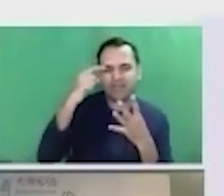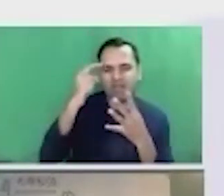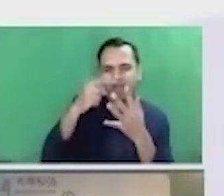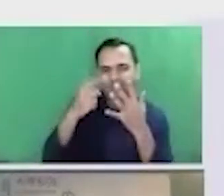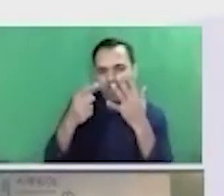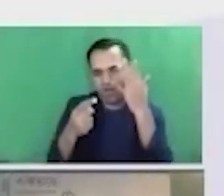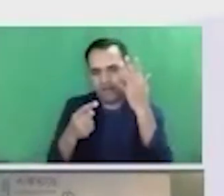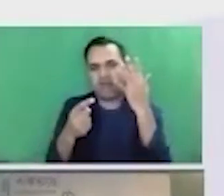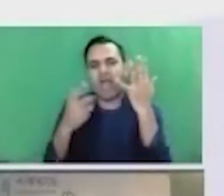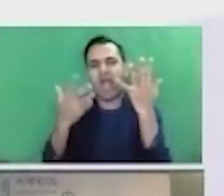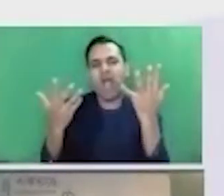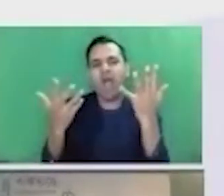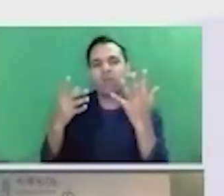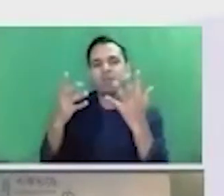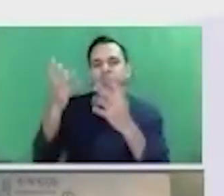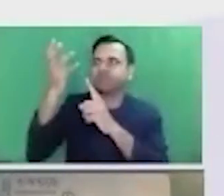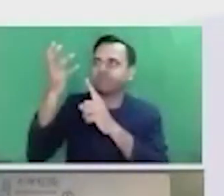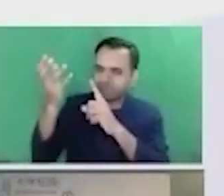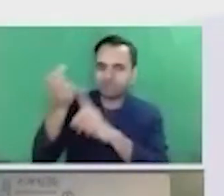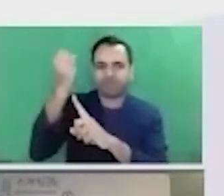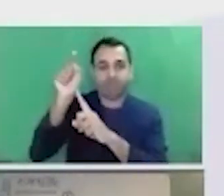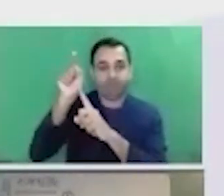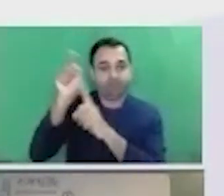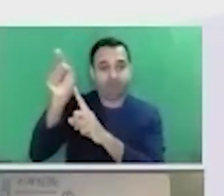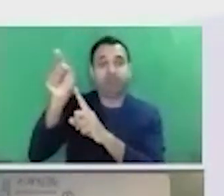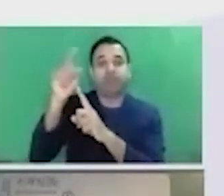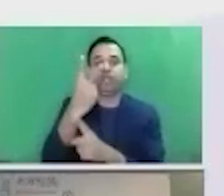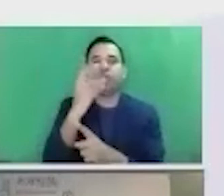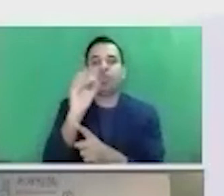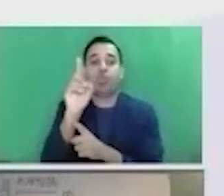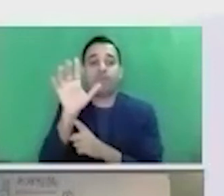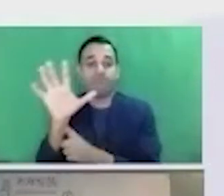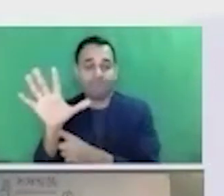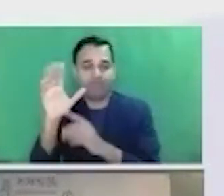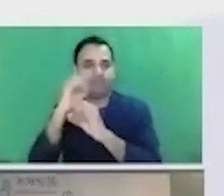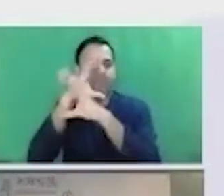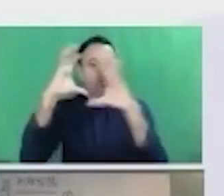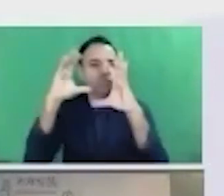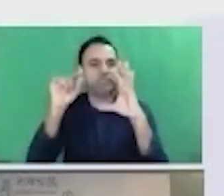كيف نصل إلى التحدي والتبني